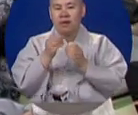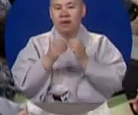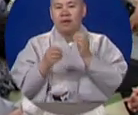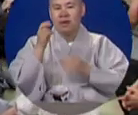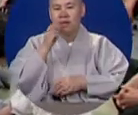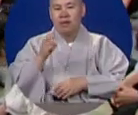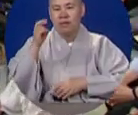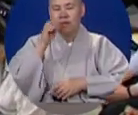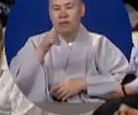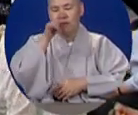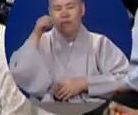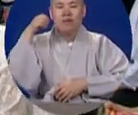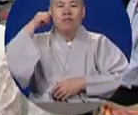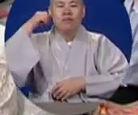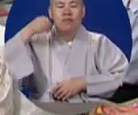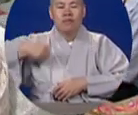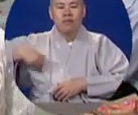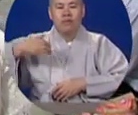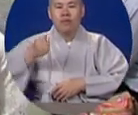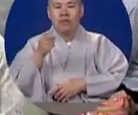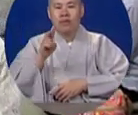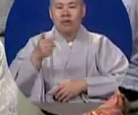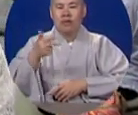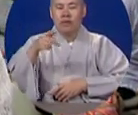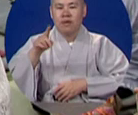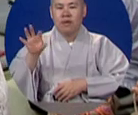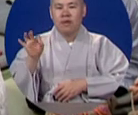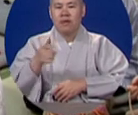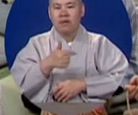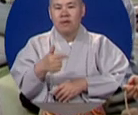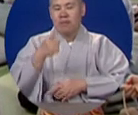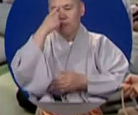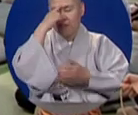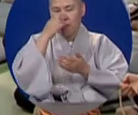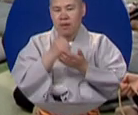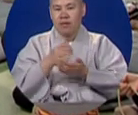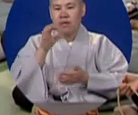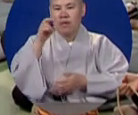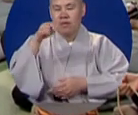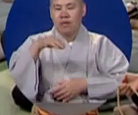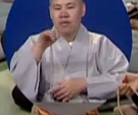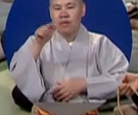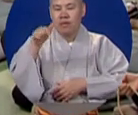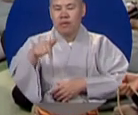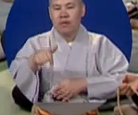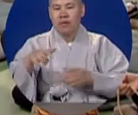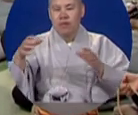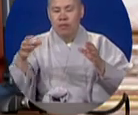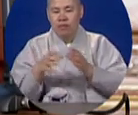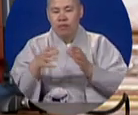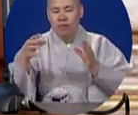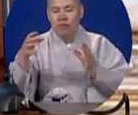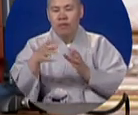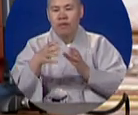중국의 현장 큰스님이 유식을 전부 종합해서